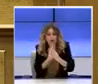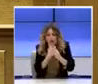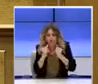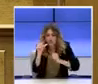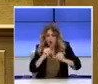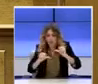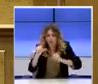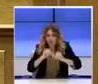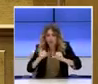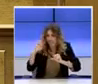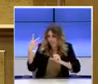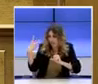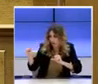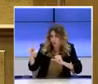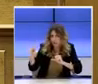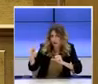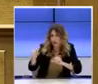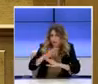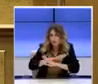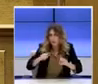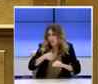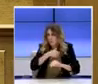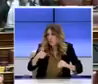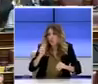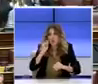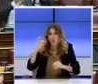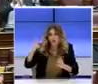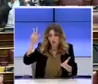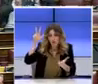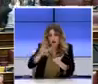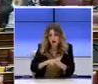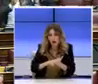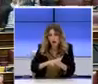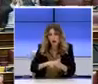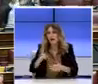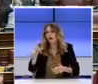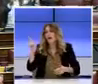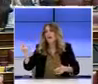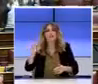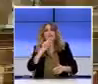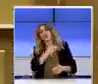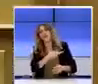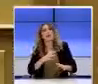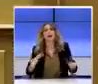πατέντα. Πώς μπορείς άλλωστε να πατεντάρεις τον ήλιο?